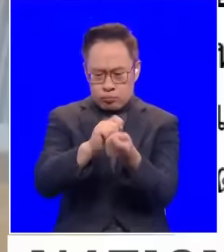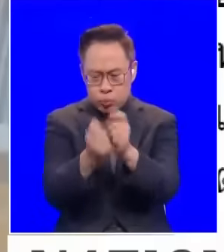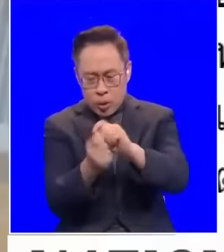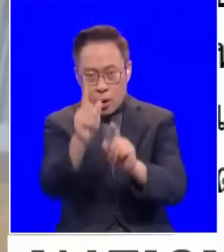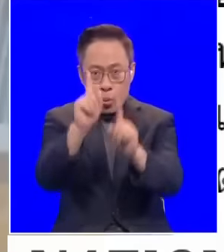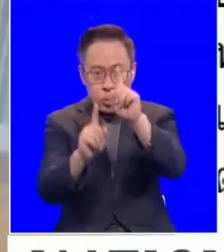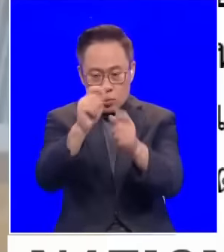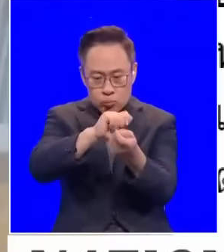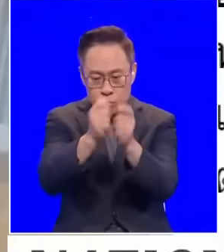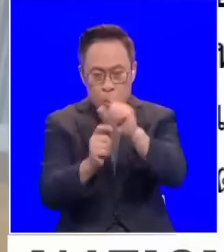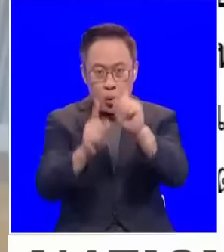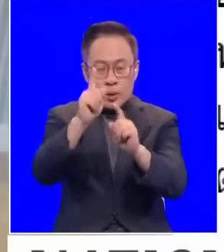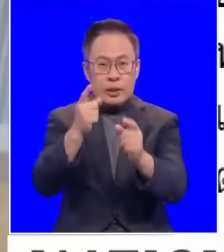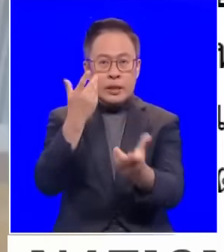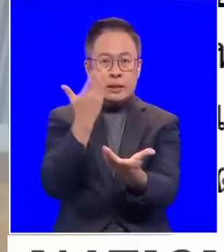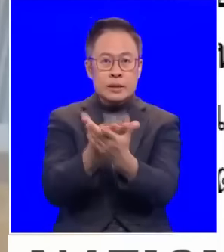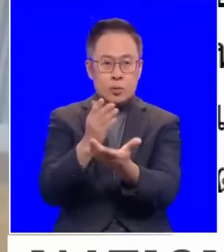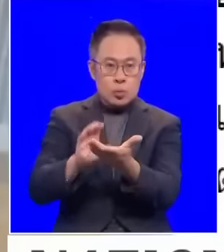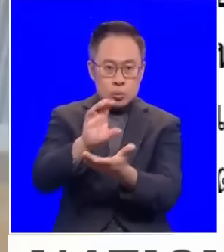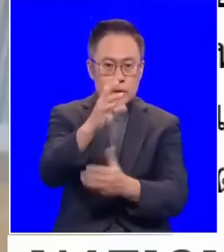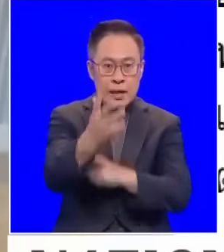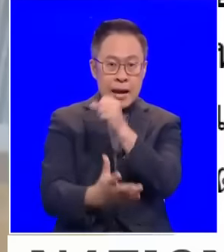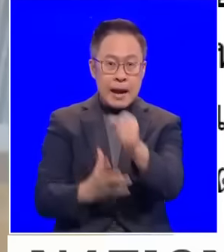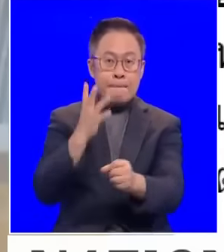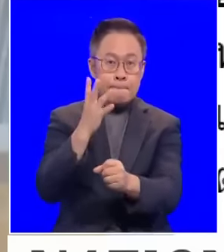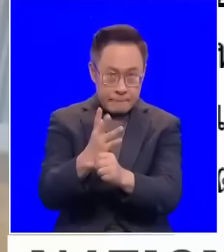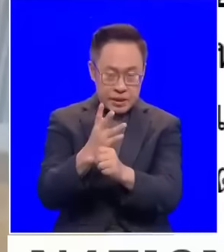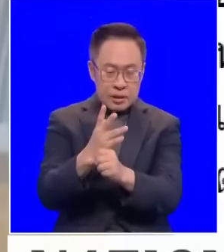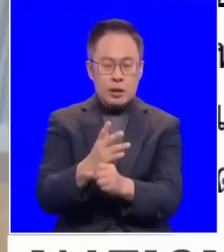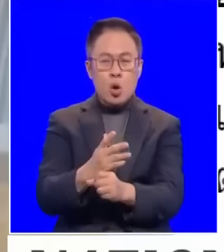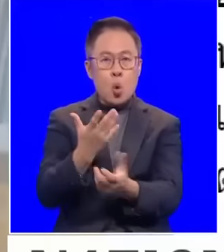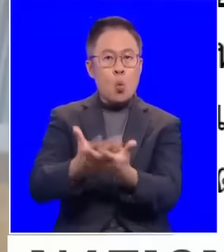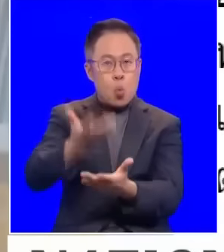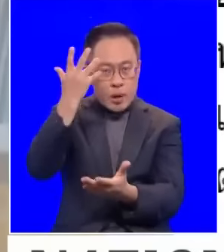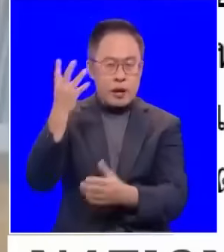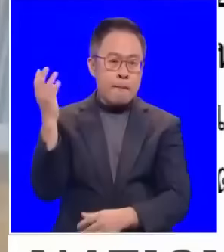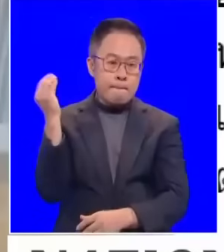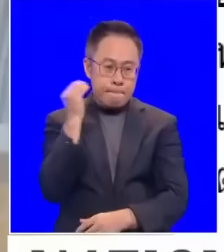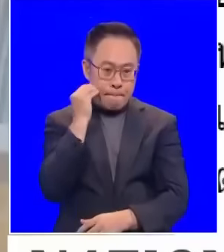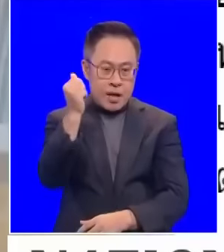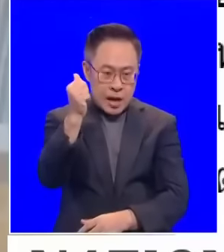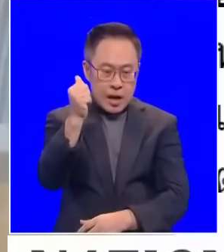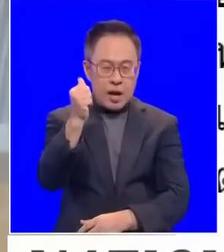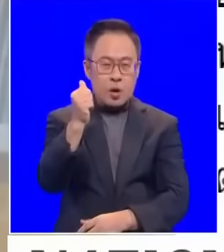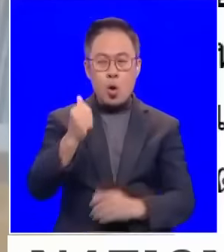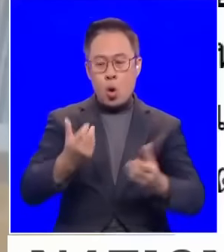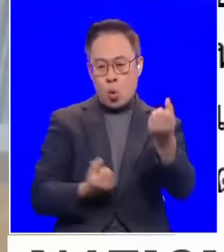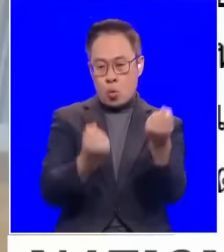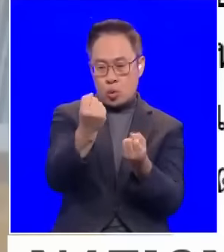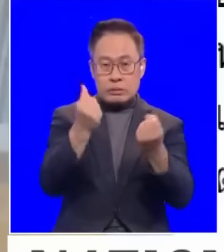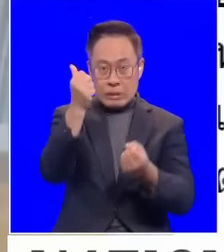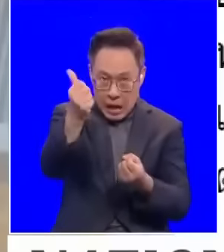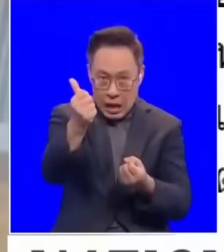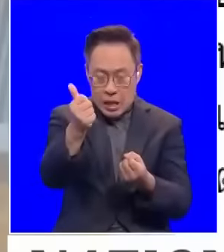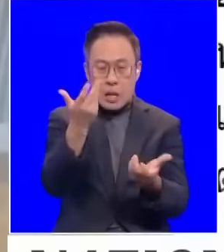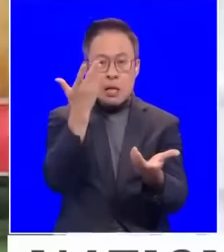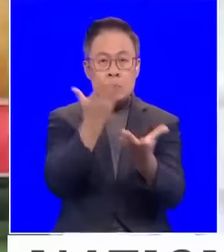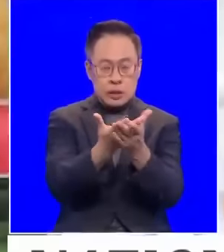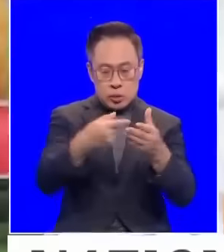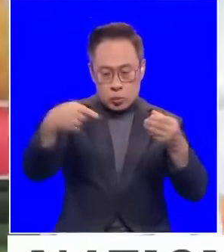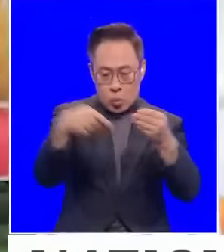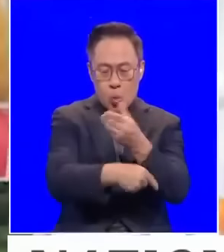าลงทุนไม่เกิน5ปีได้ทั้งบ้านได้ทั้งรถตอนนี้มูลค่าความเสียหายเบื้องต้นเป็นหลักพันล้านแล้วล่าสุดหลังจากมี